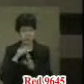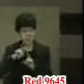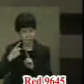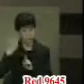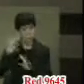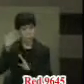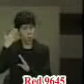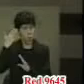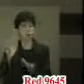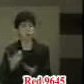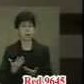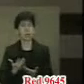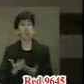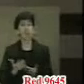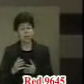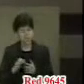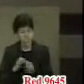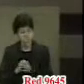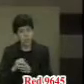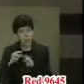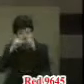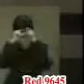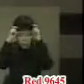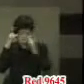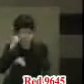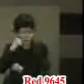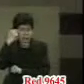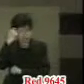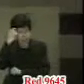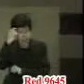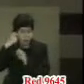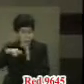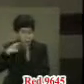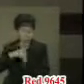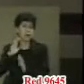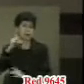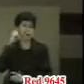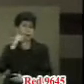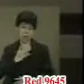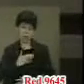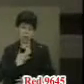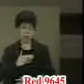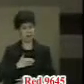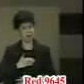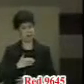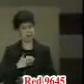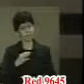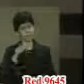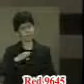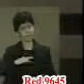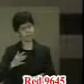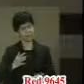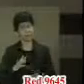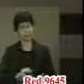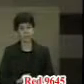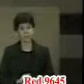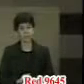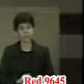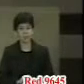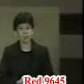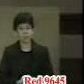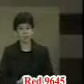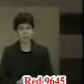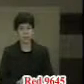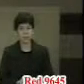ที่แล้วนั่นพันธมิตรเขาหาเหตุอ้างอิงนะครับรายการผมก็ถูกหาเหตุอ้างอิง